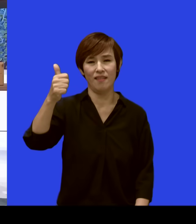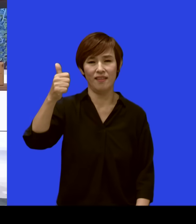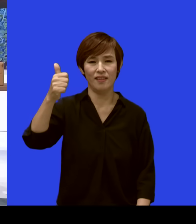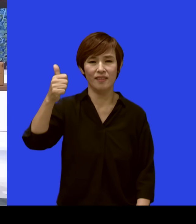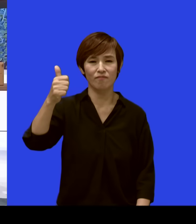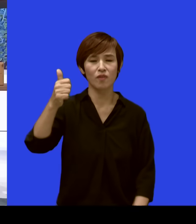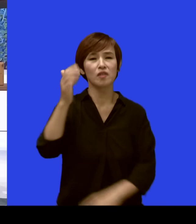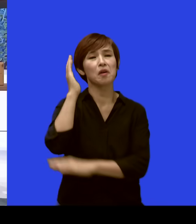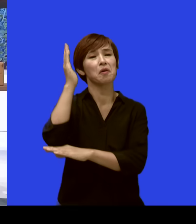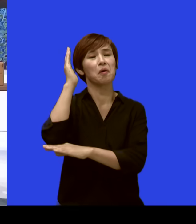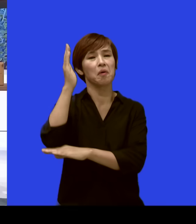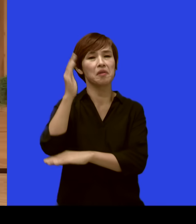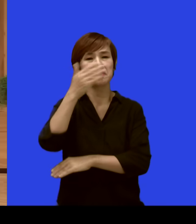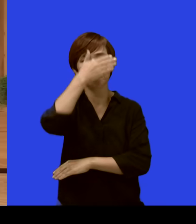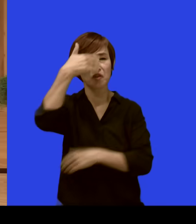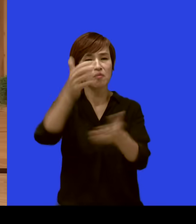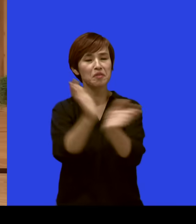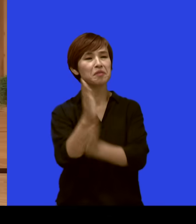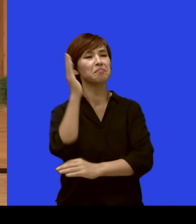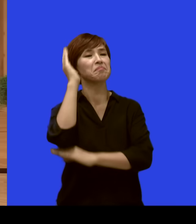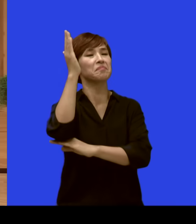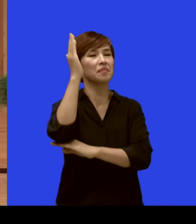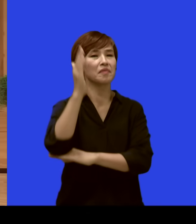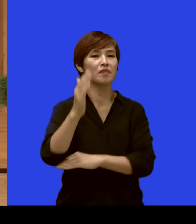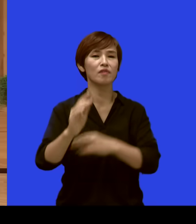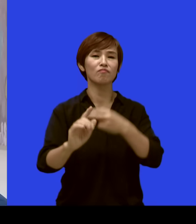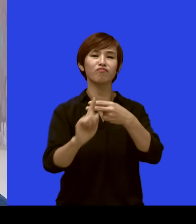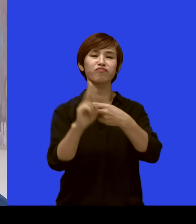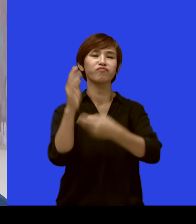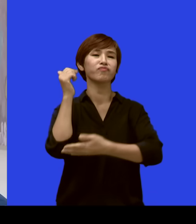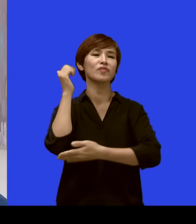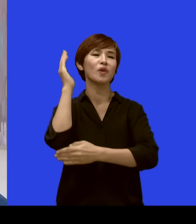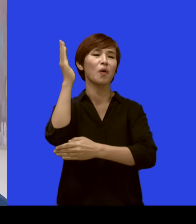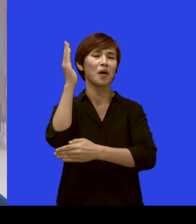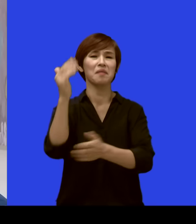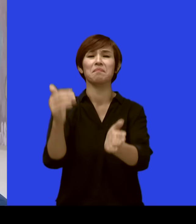그냥 설교 한번 청년부 가서 하고 뭐 중고등부 하고 그랬는데